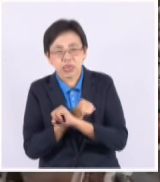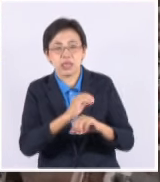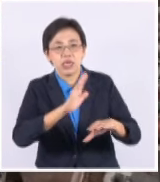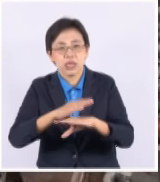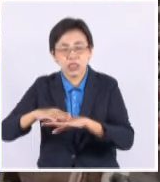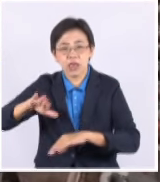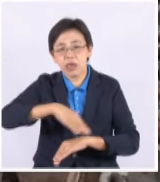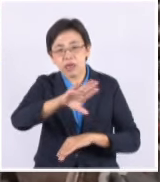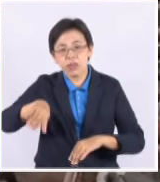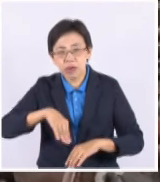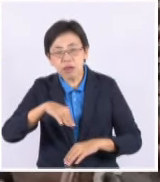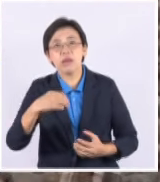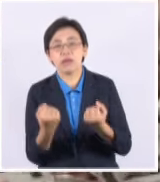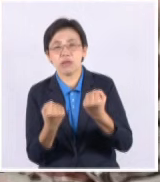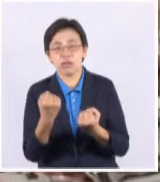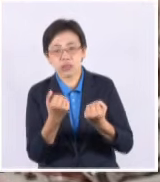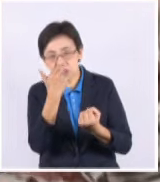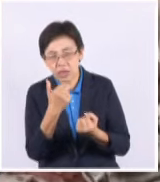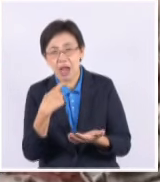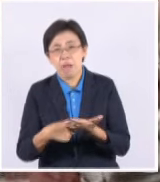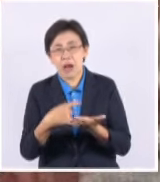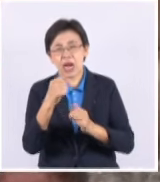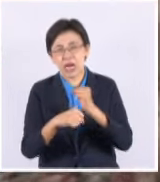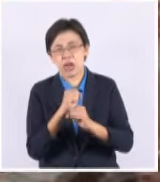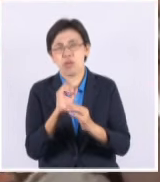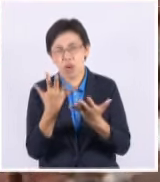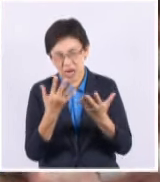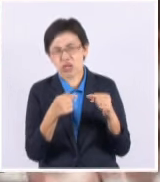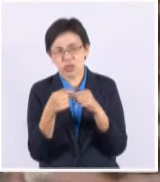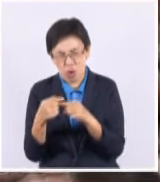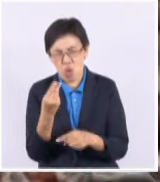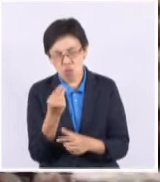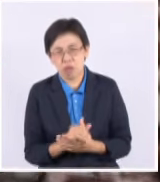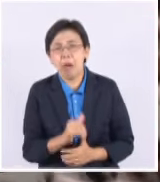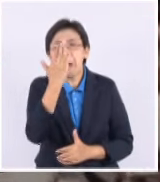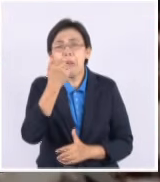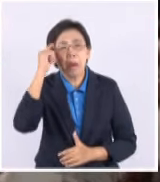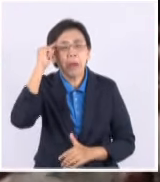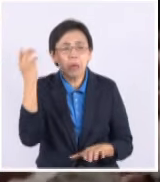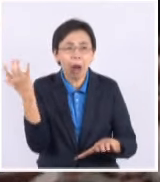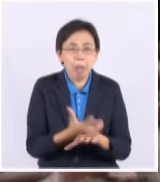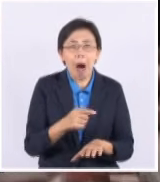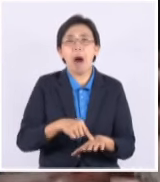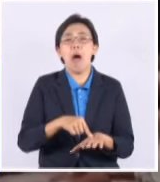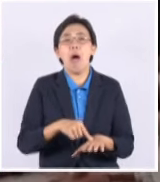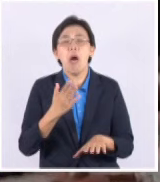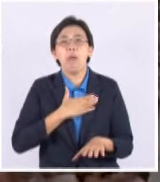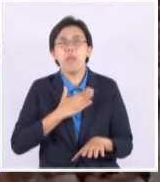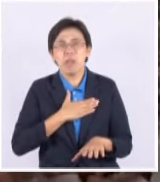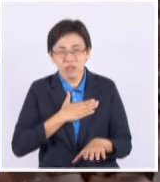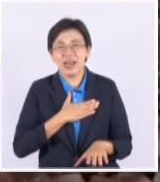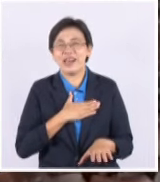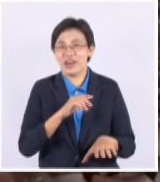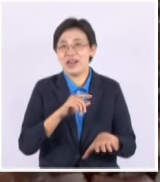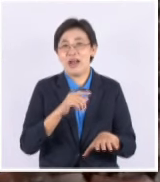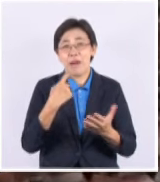ณ์นะบอกว่าเนี่ยไอ้เรื่องประกันหมดเนี่ยควรจะรีบต่อนะมันไม่รู้ว่าอะไรจะเกิดขึ้นกับรถของตัวเองอย่างผมเนี่ยเป็นต้นว่าอย่างนั้นแ